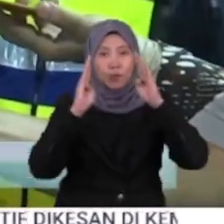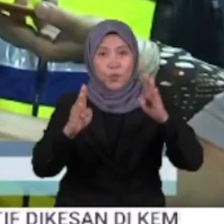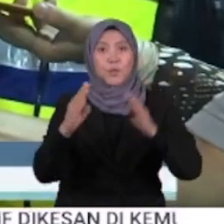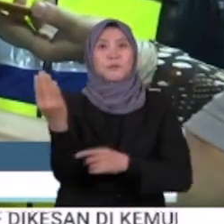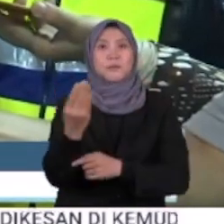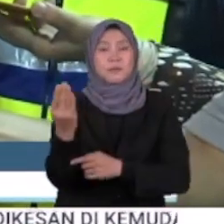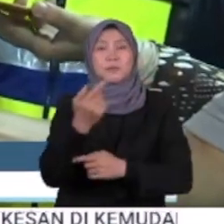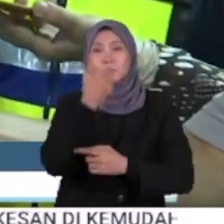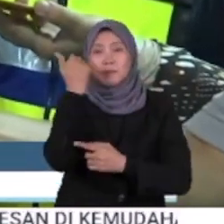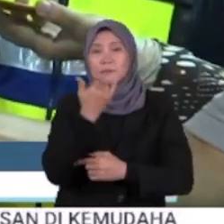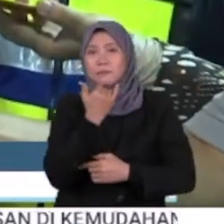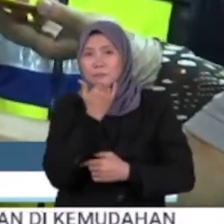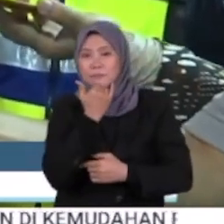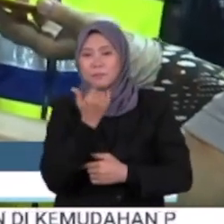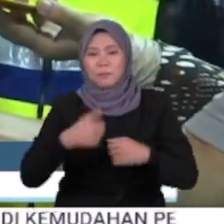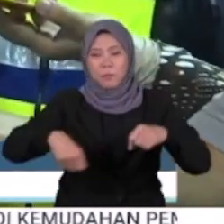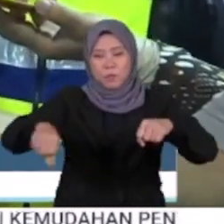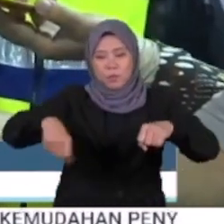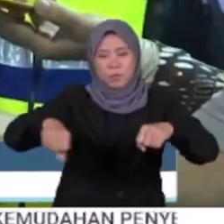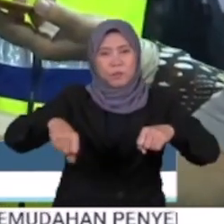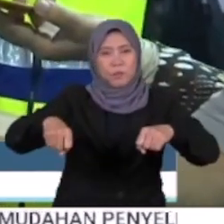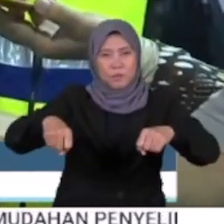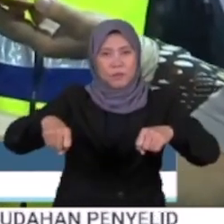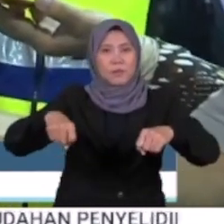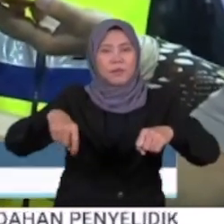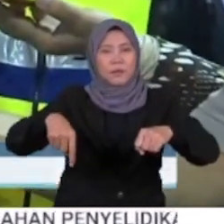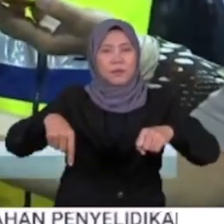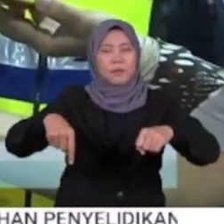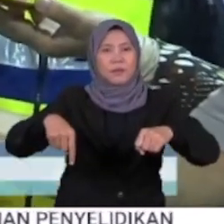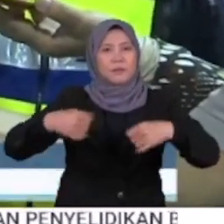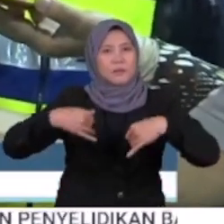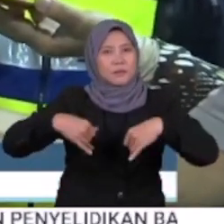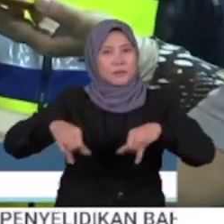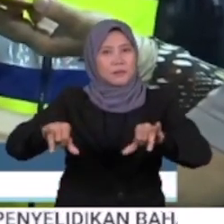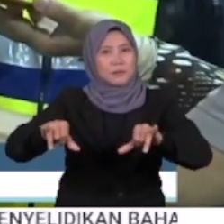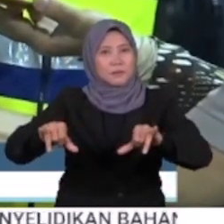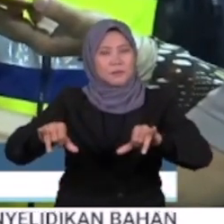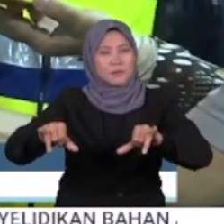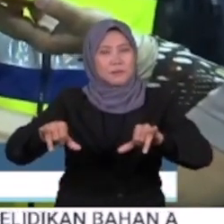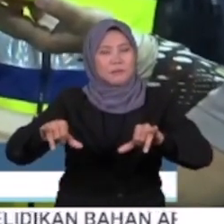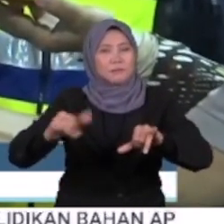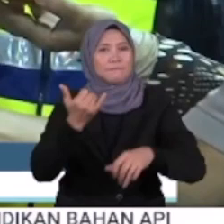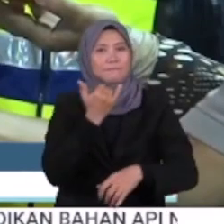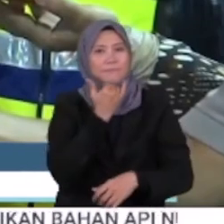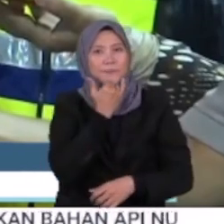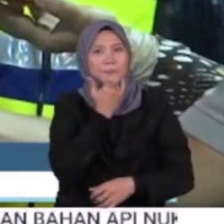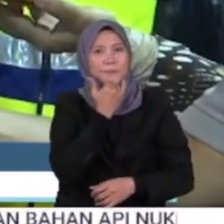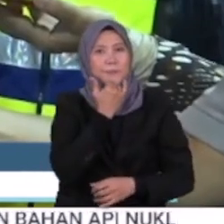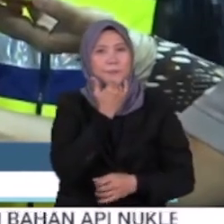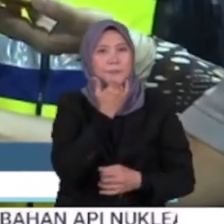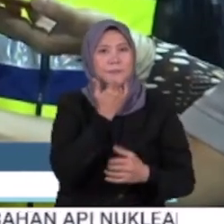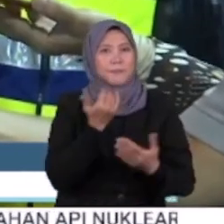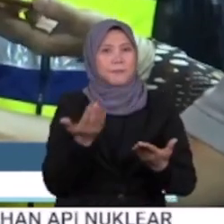sebagai kesalahan yang melibatkan mutu Citra ini kebanyakannya masih lagi kesalahan-kesalahan